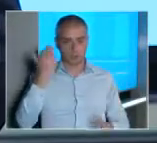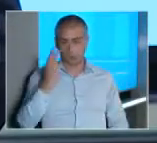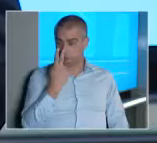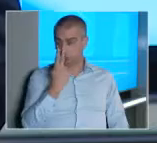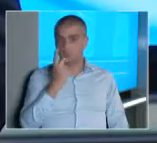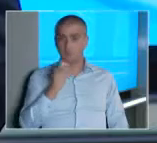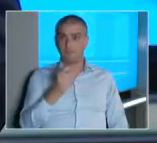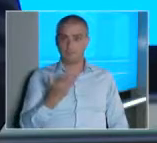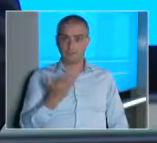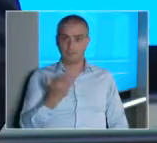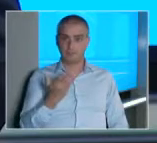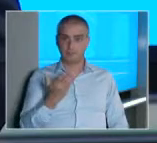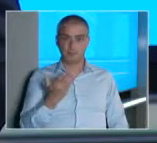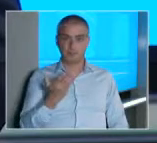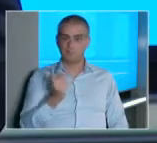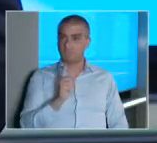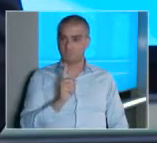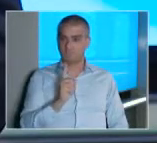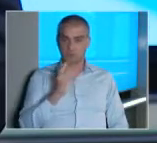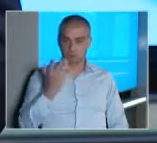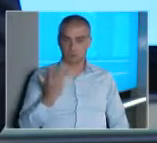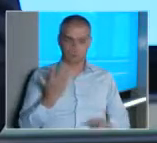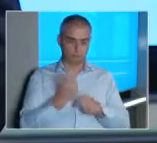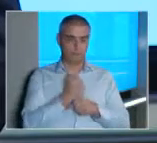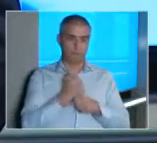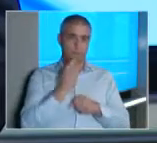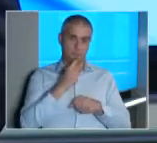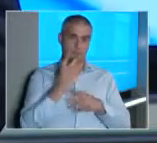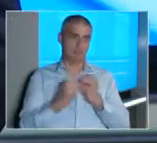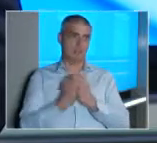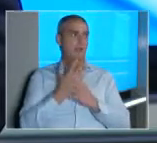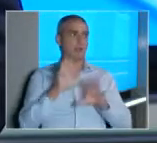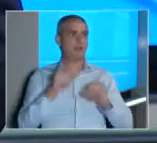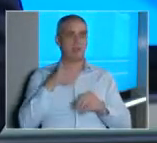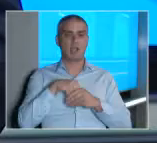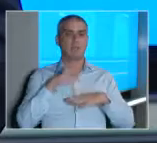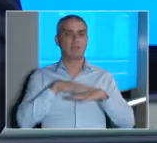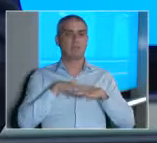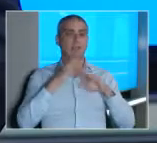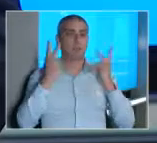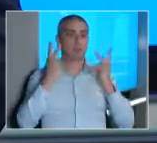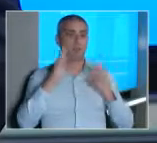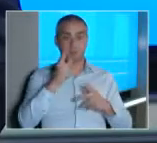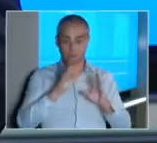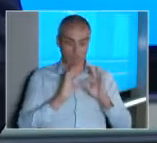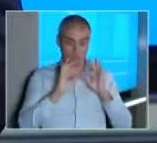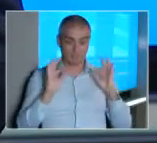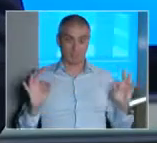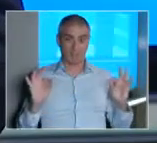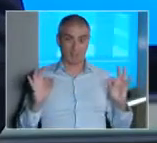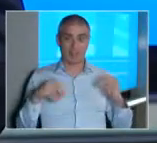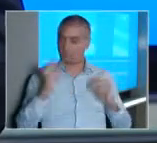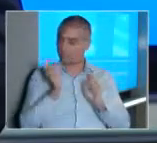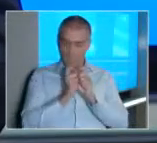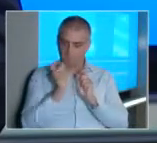שתיים בכנסת, מי שזוכה צריך להרכיב ולקחת את התיקים החשובים. ברגע שאתה מתחיל לתת